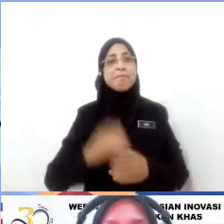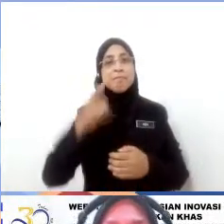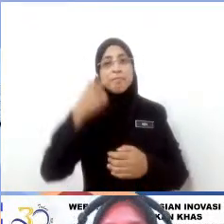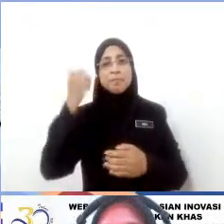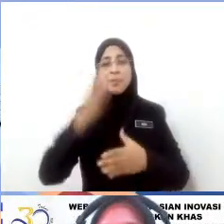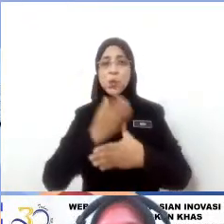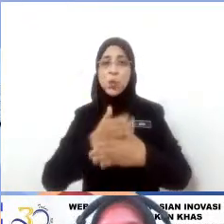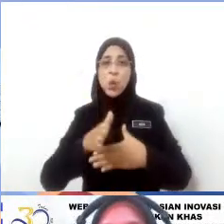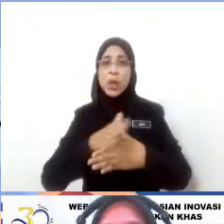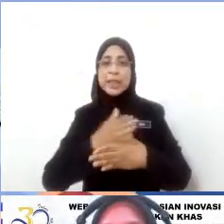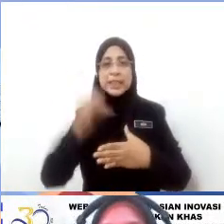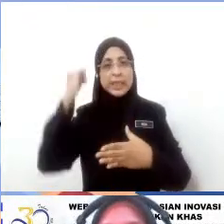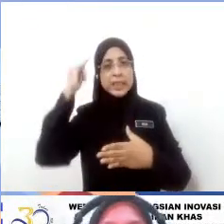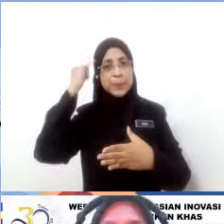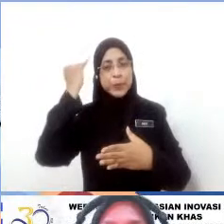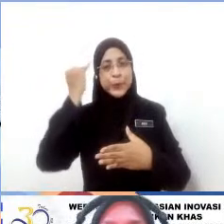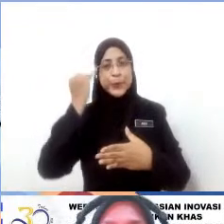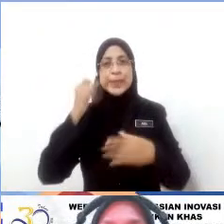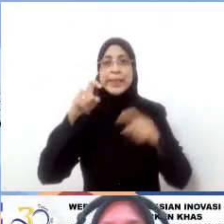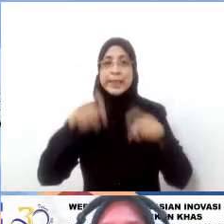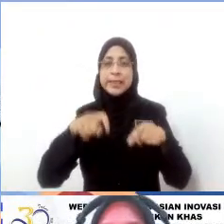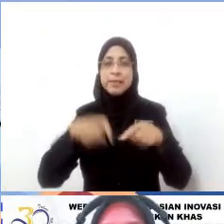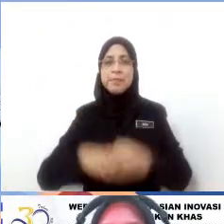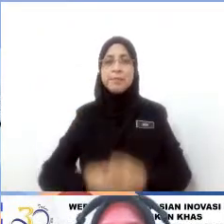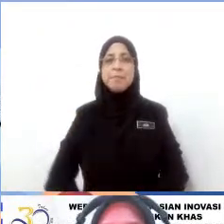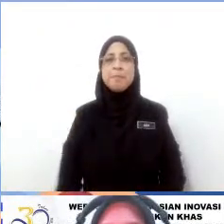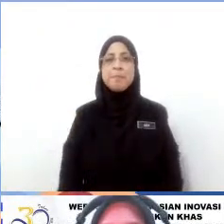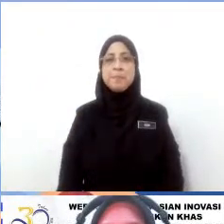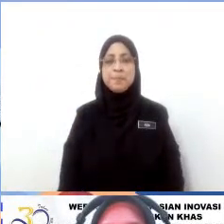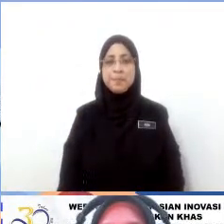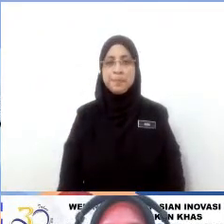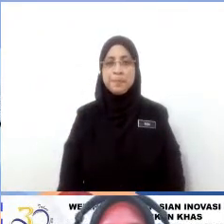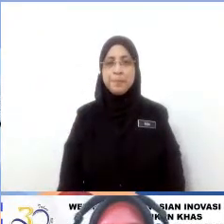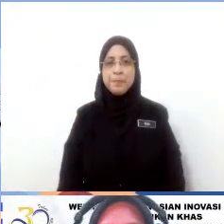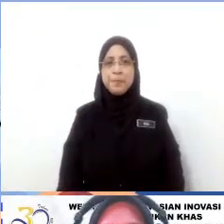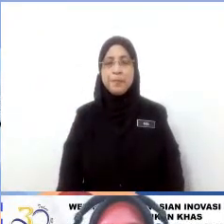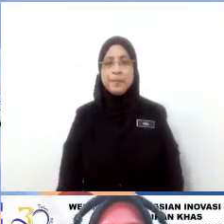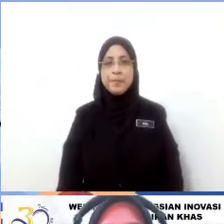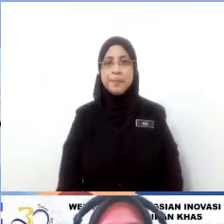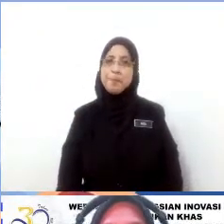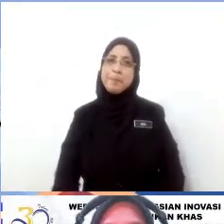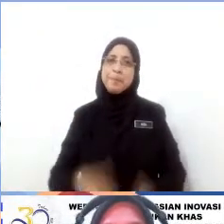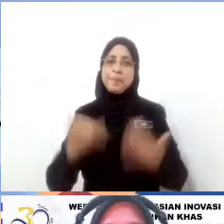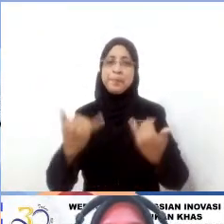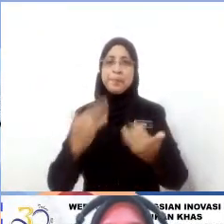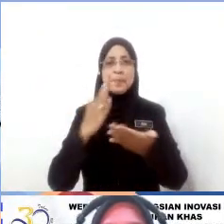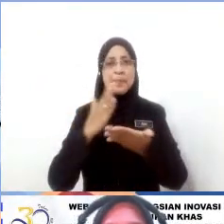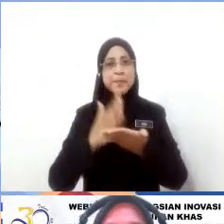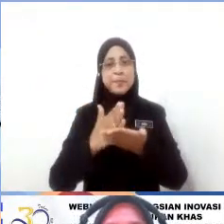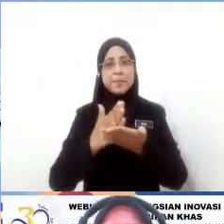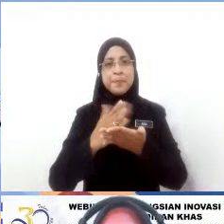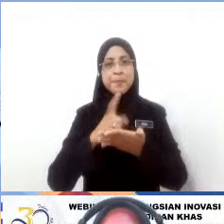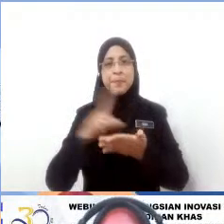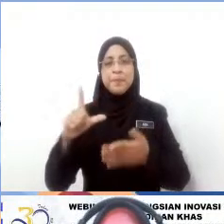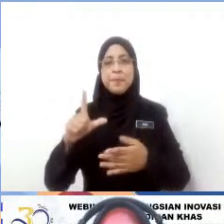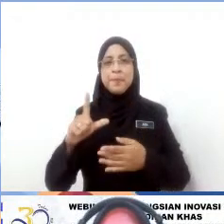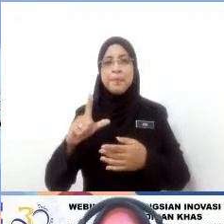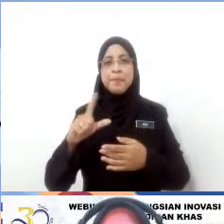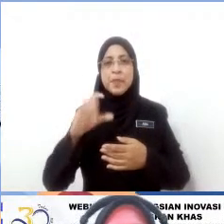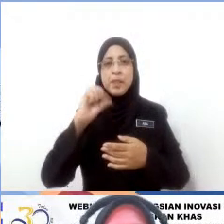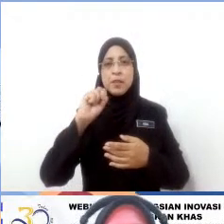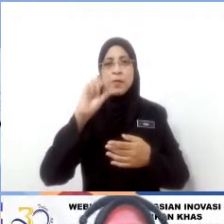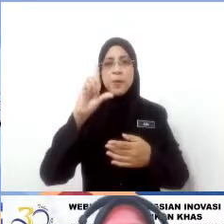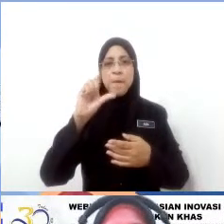beliau berkongsi ilmu bersama kita pada hari ini. Sesi ini akan ditamatkan bagi memberi laluan kepada slot